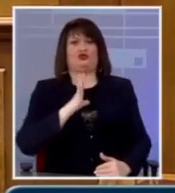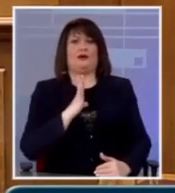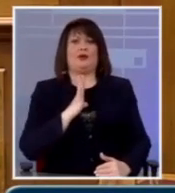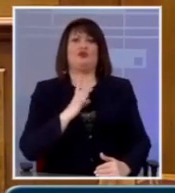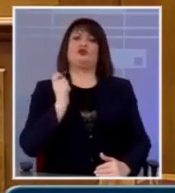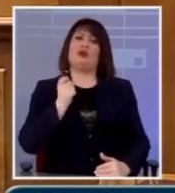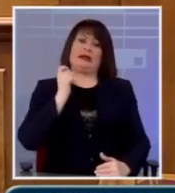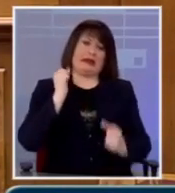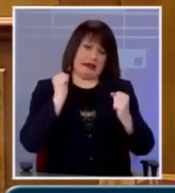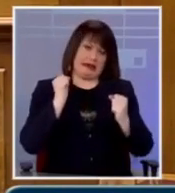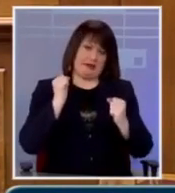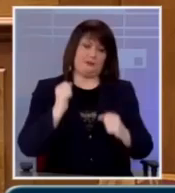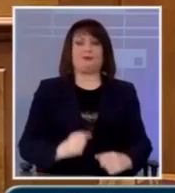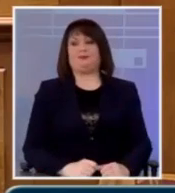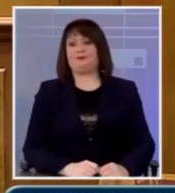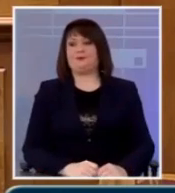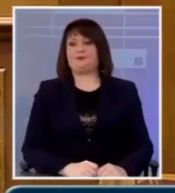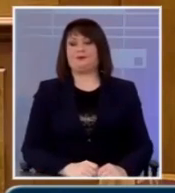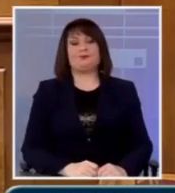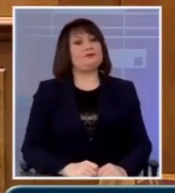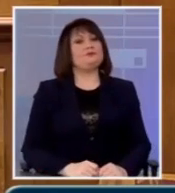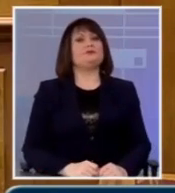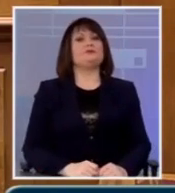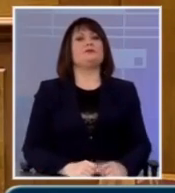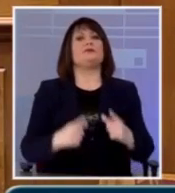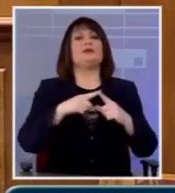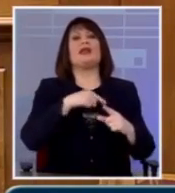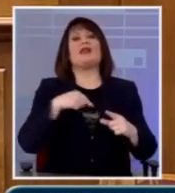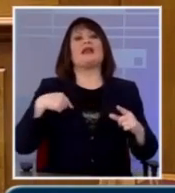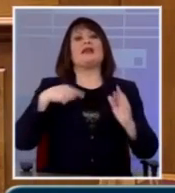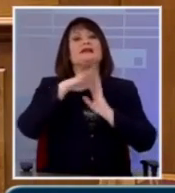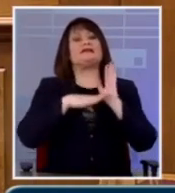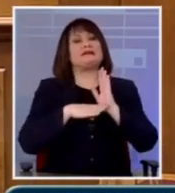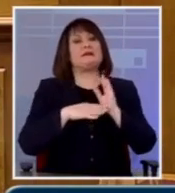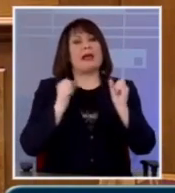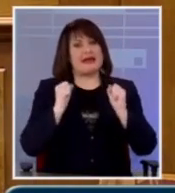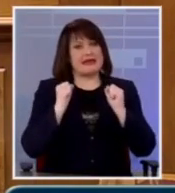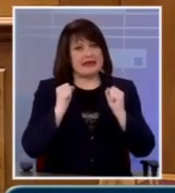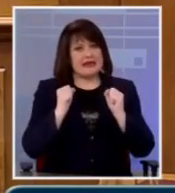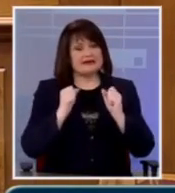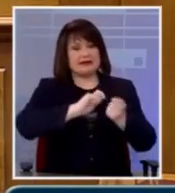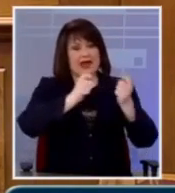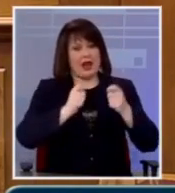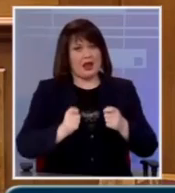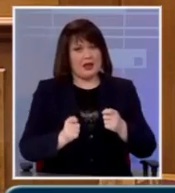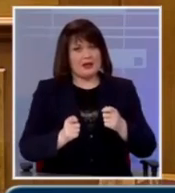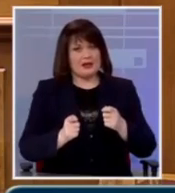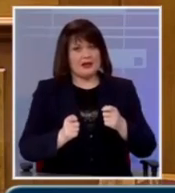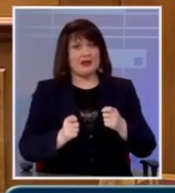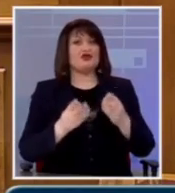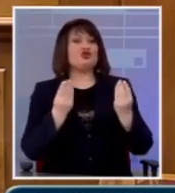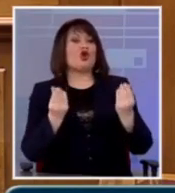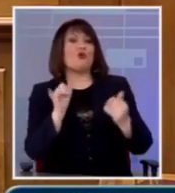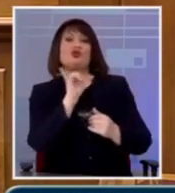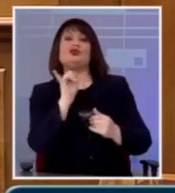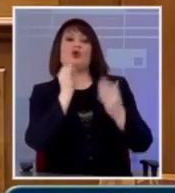υγείας σήμερα. Στη διοίκηση του συστήματος υγείας προωθούμε επίσης την αλλαγή υποδείγματος